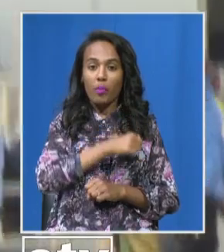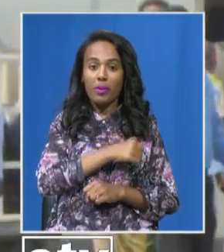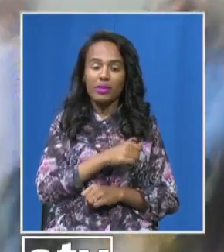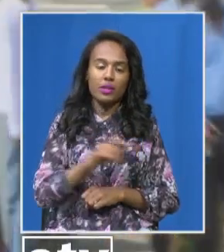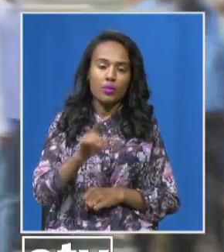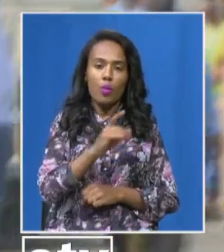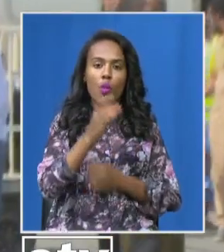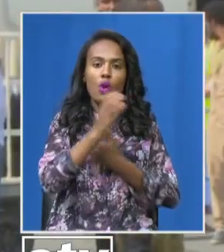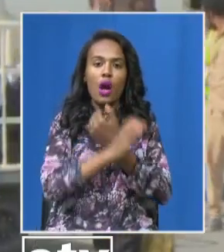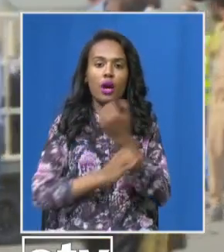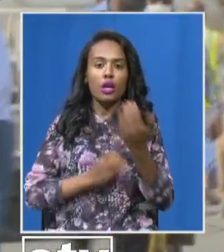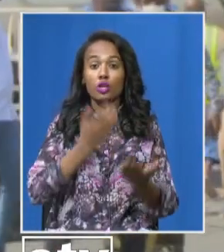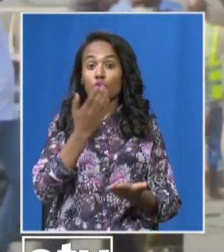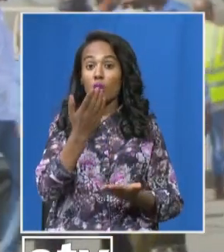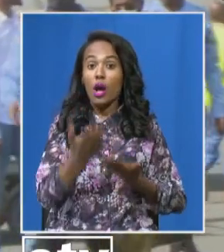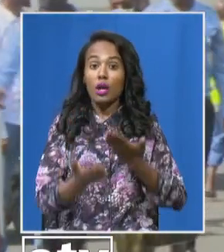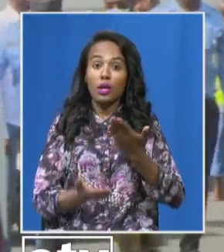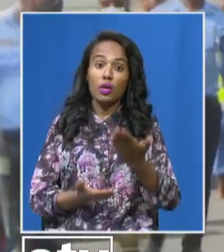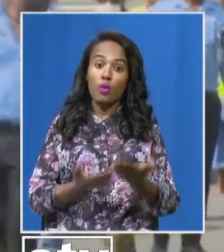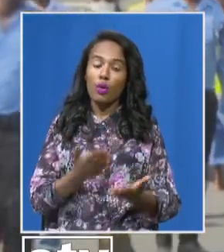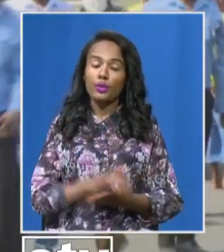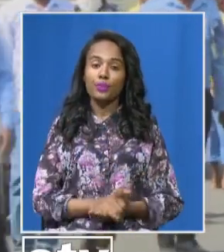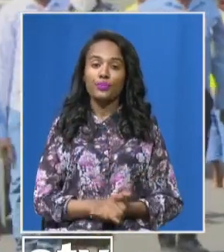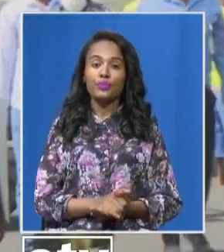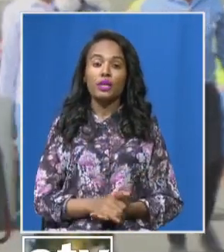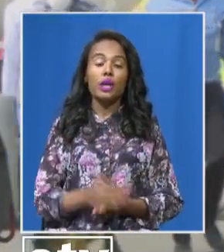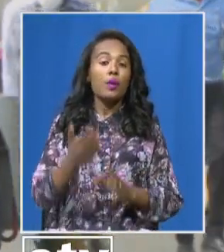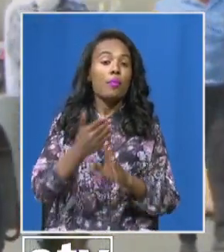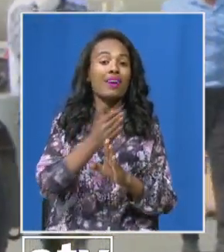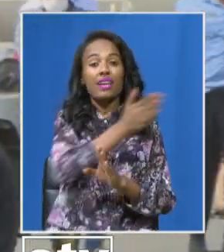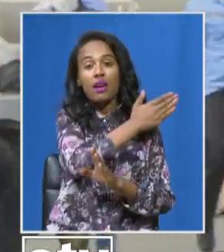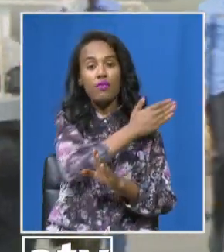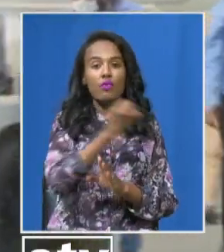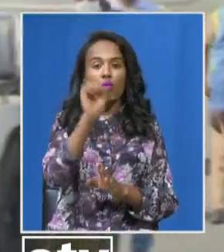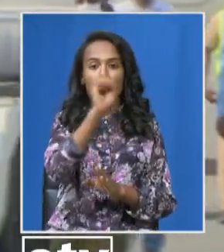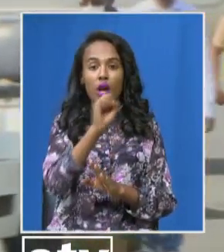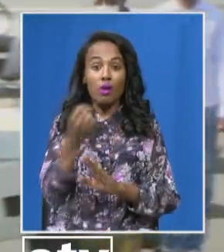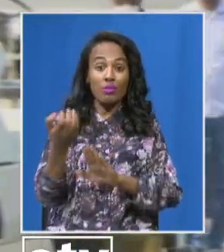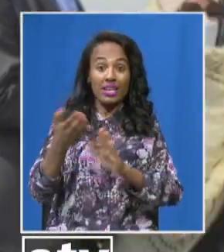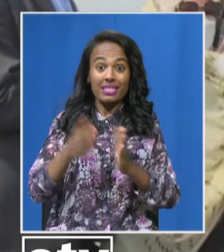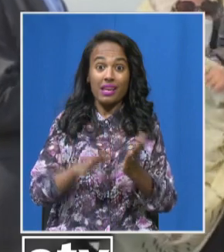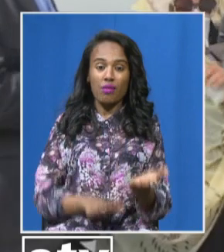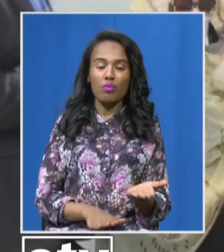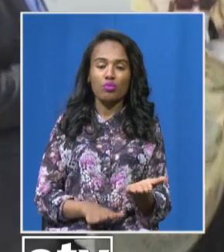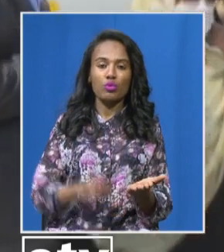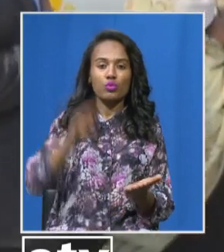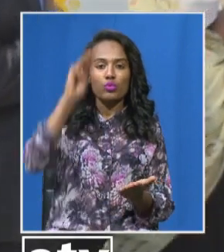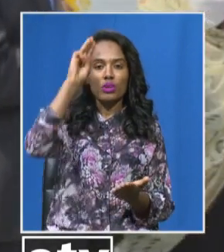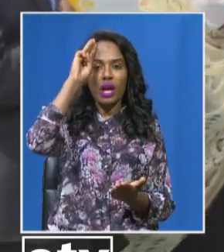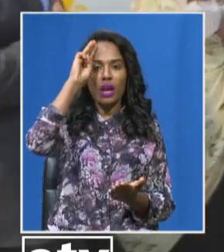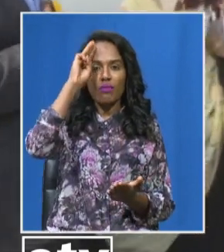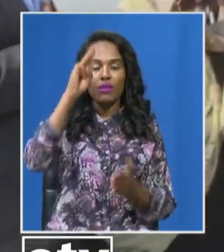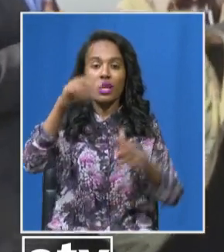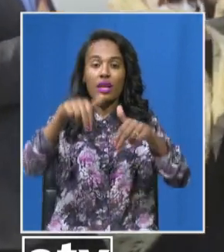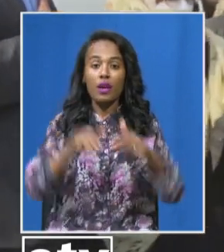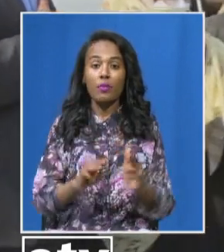በመሆን ሀገራቸውን አገልግለዋል። ባሳለፍነው ቅዳሜ ከዚህ ዓለም በሞት የተለዩት ሱልጣን ሐምፍሪ